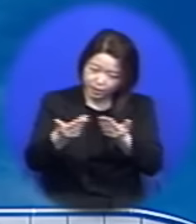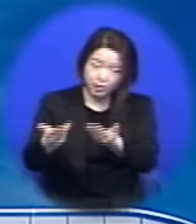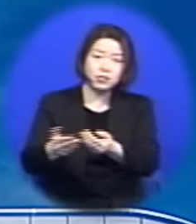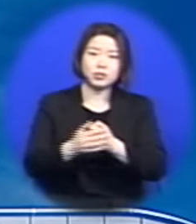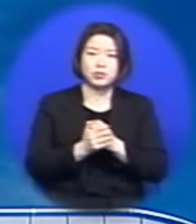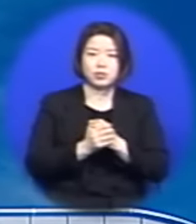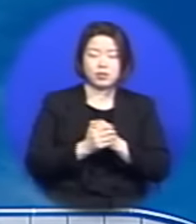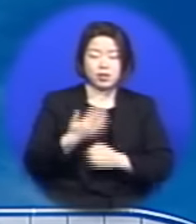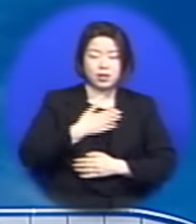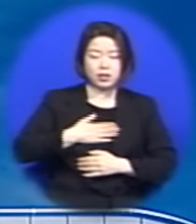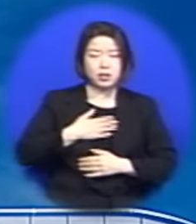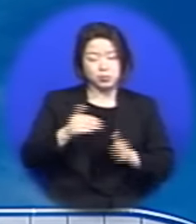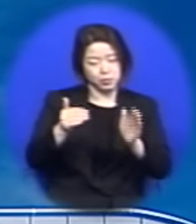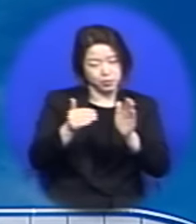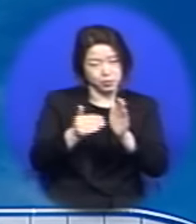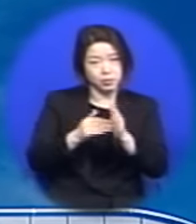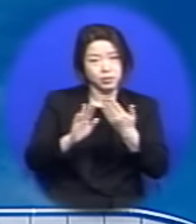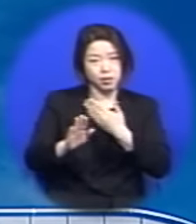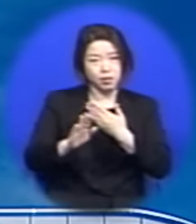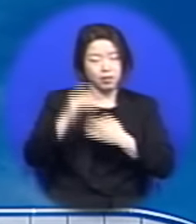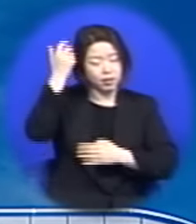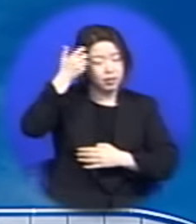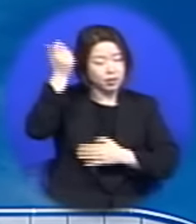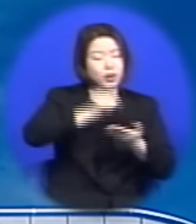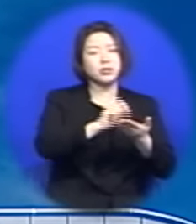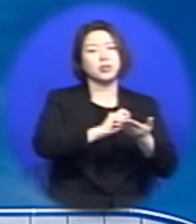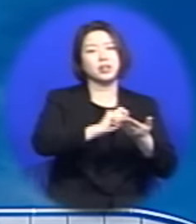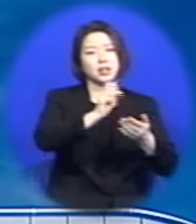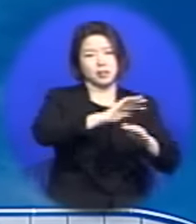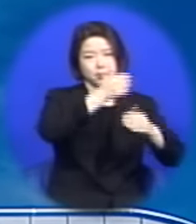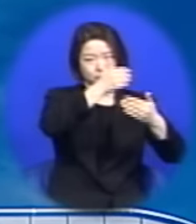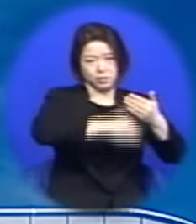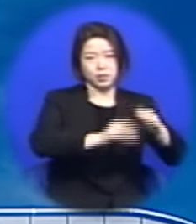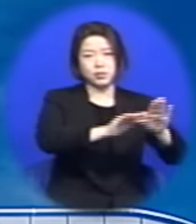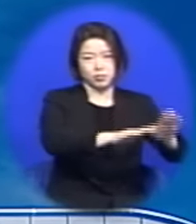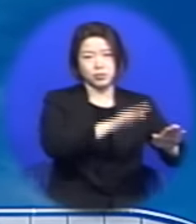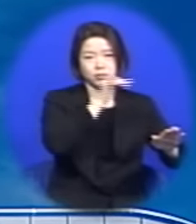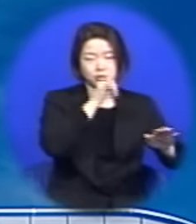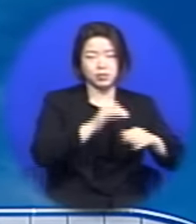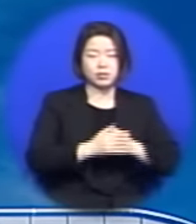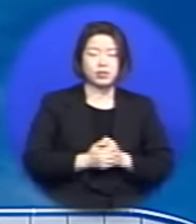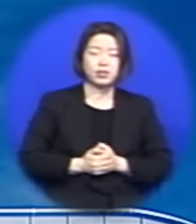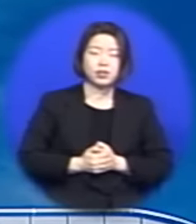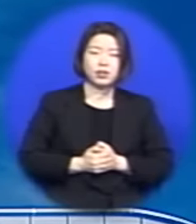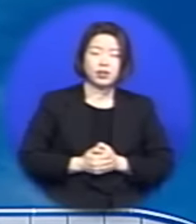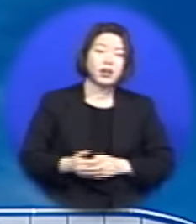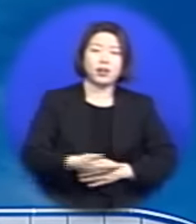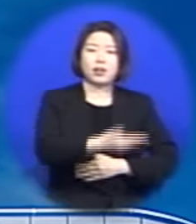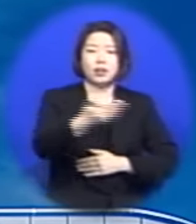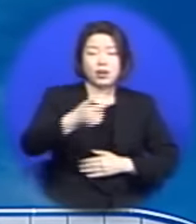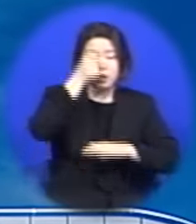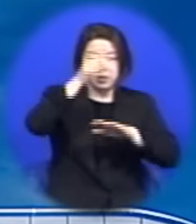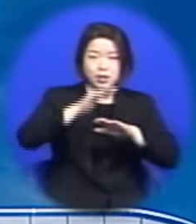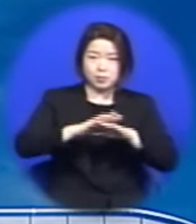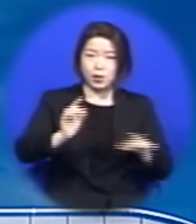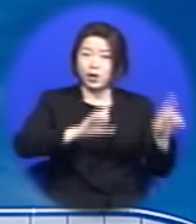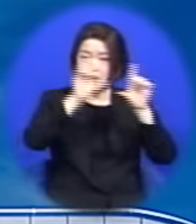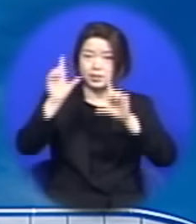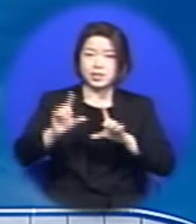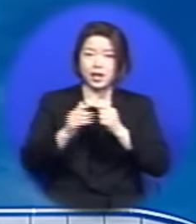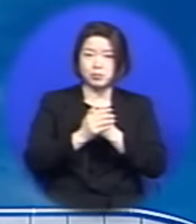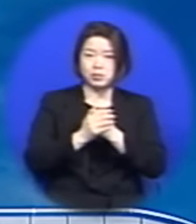겁니다 영성 1기에 읽었어요 여러분 예배와 삶은